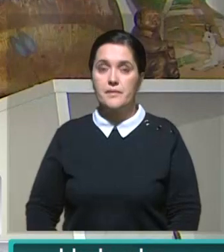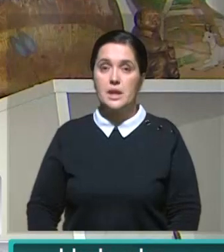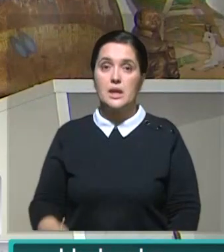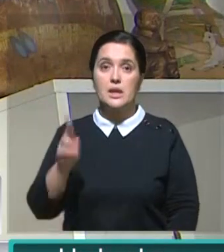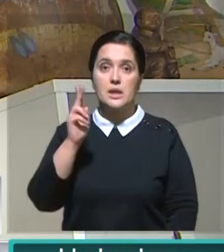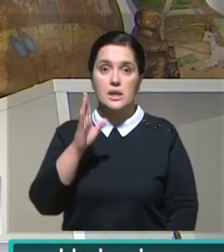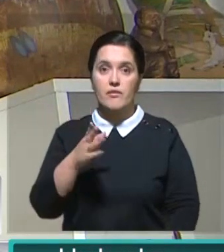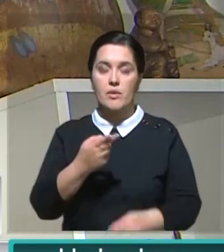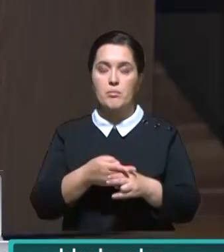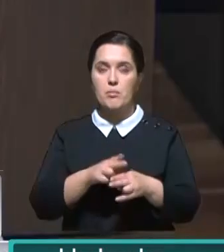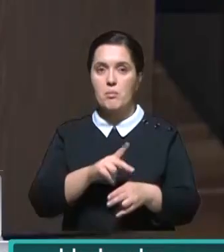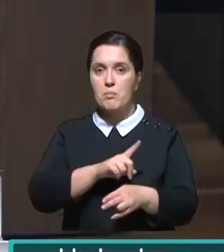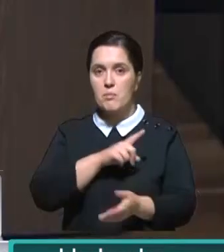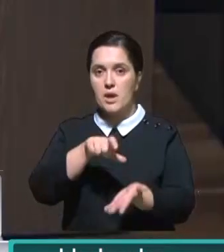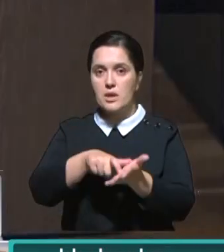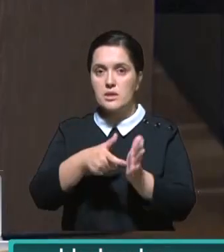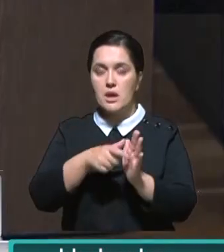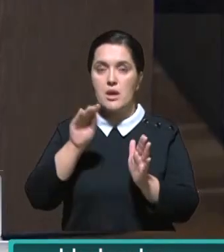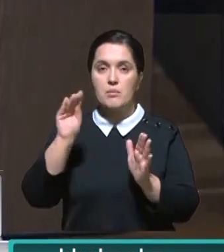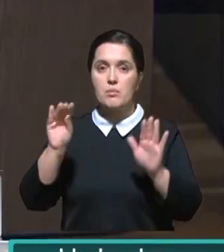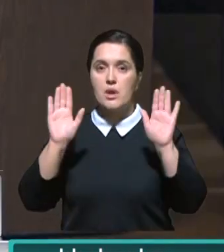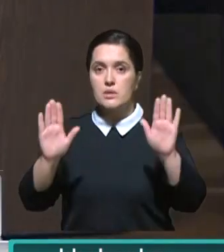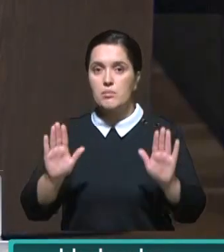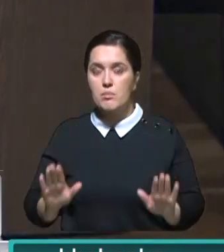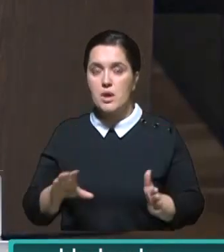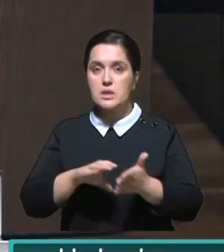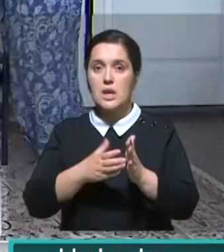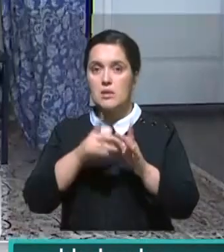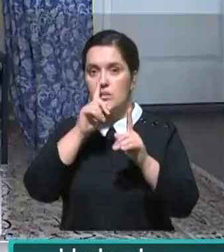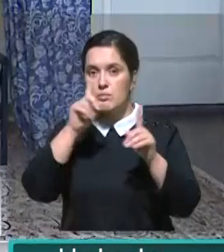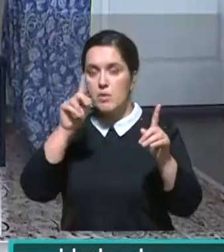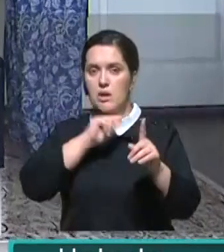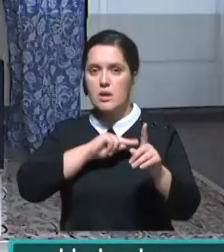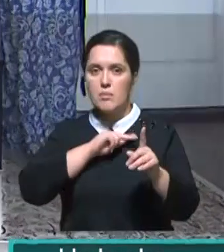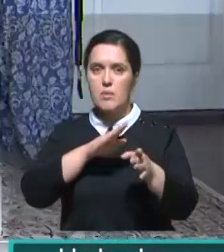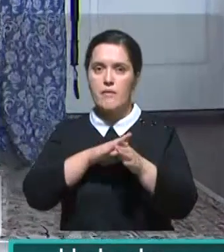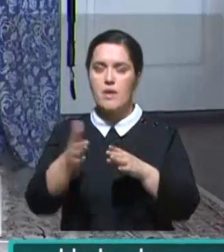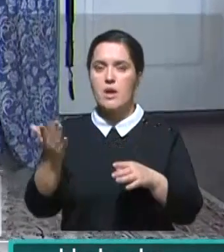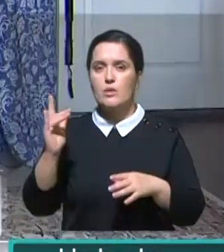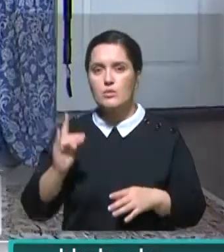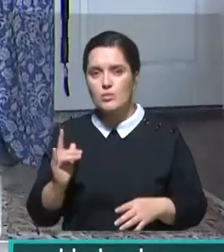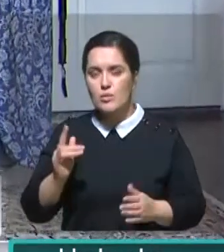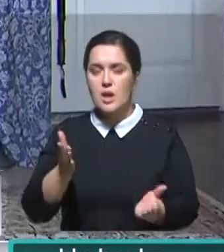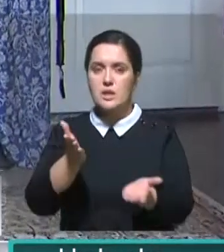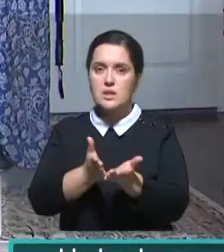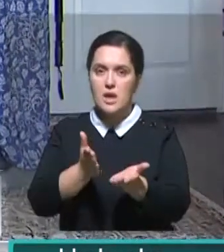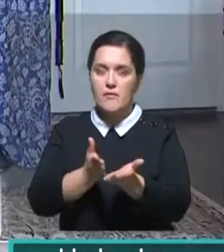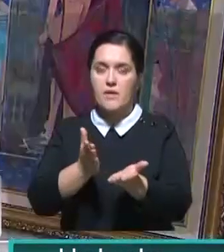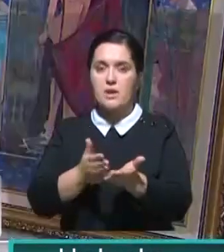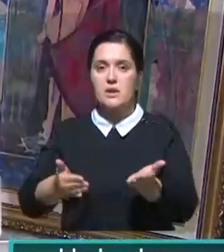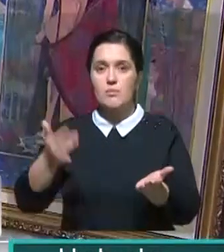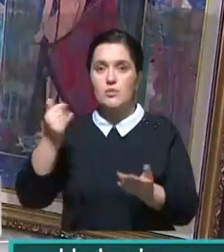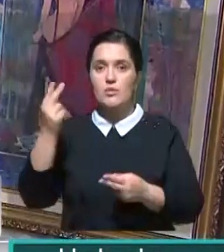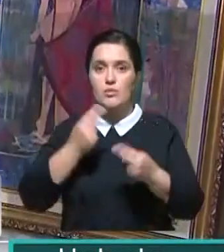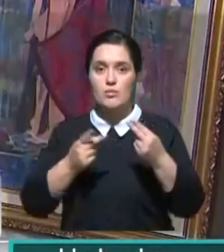квартиры сделала целую мастерскую с экспозиционным залом. Ее оригинальные работы везде – на стульях, диванах, стенах. А теперь у